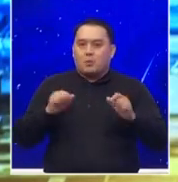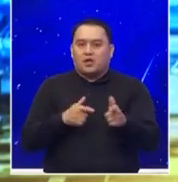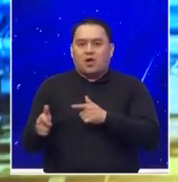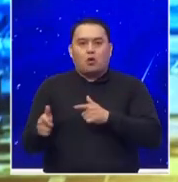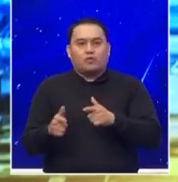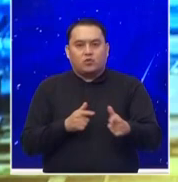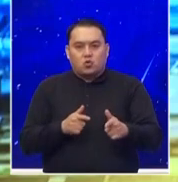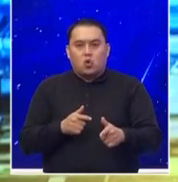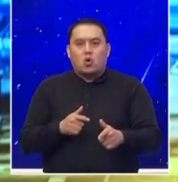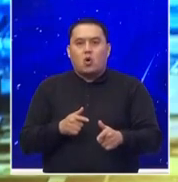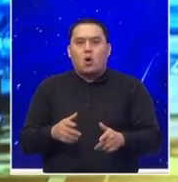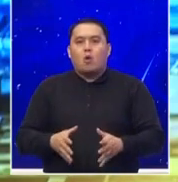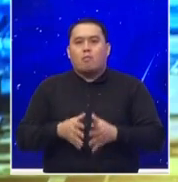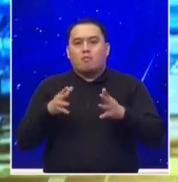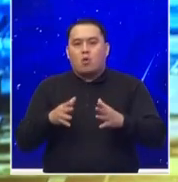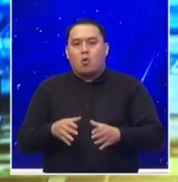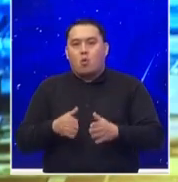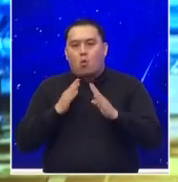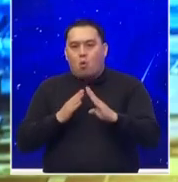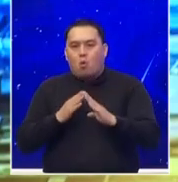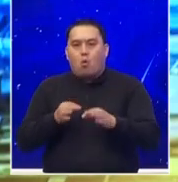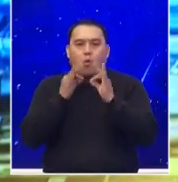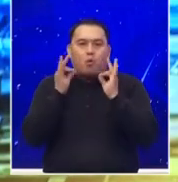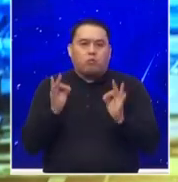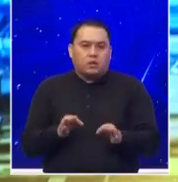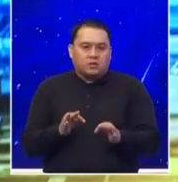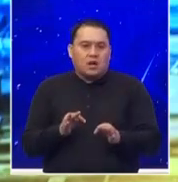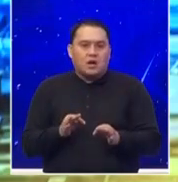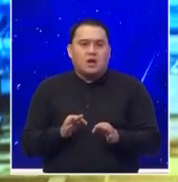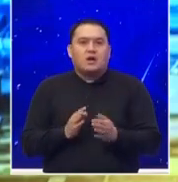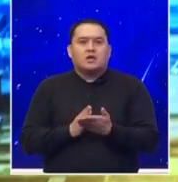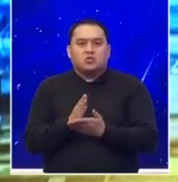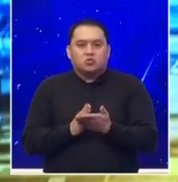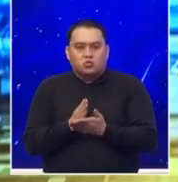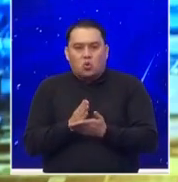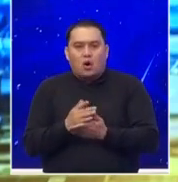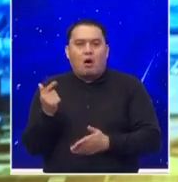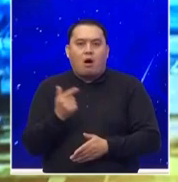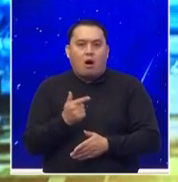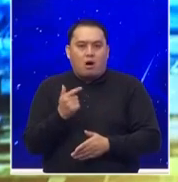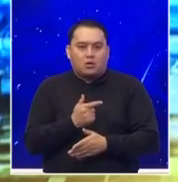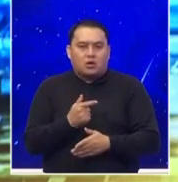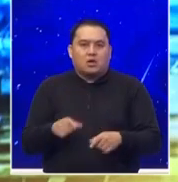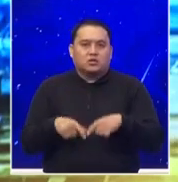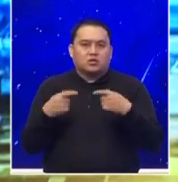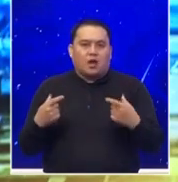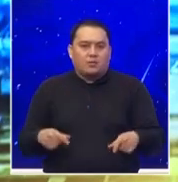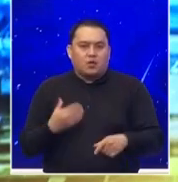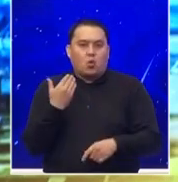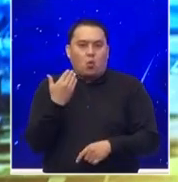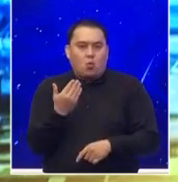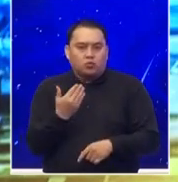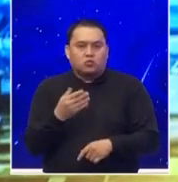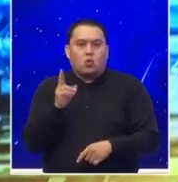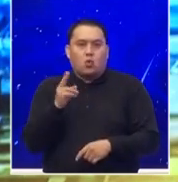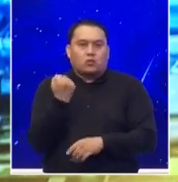физическая подготовка, но и богатый боевой опыт. Но даже эти критерии не служат гарантией допуска к экзамену. Так